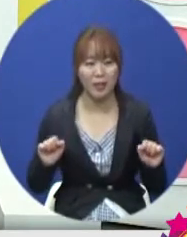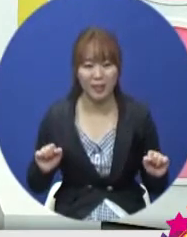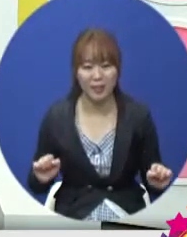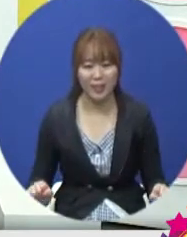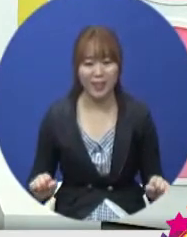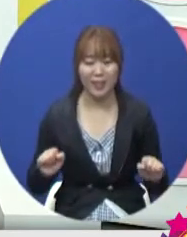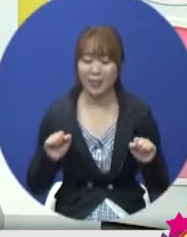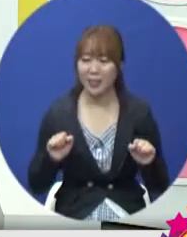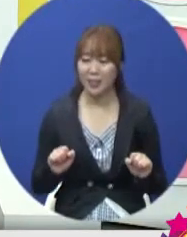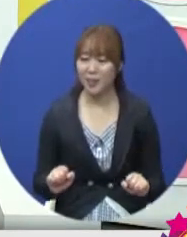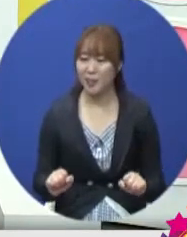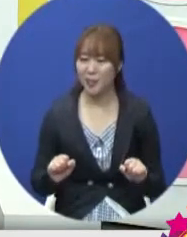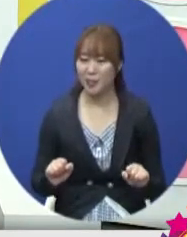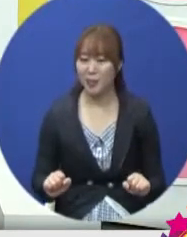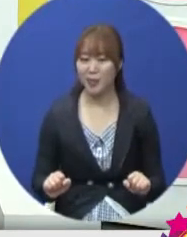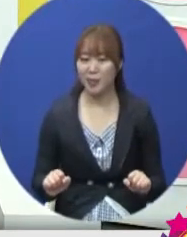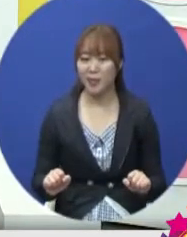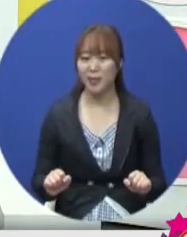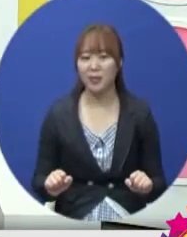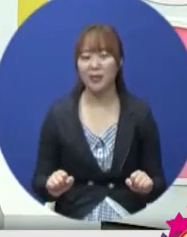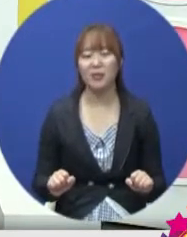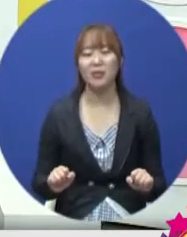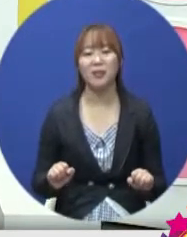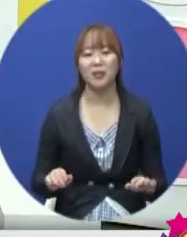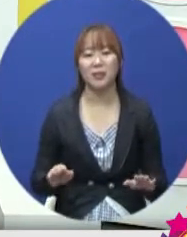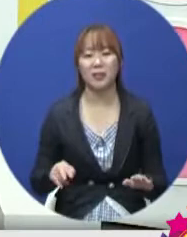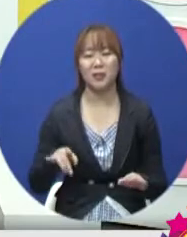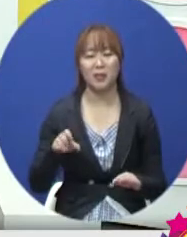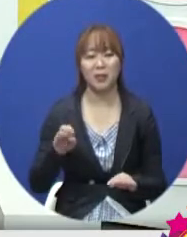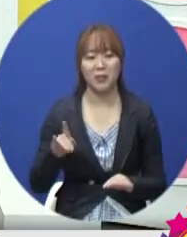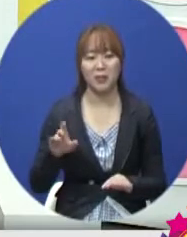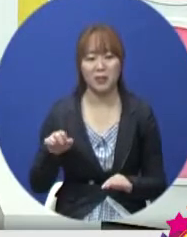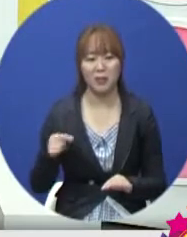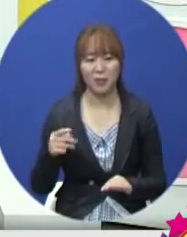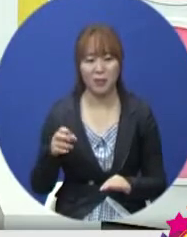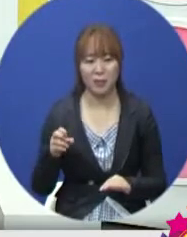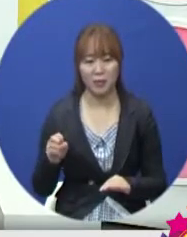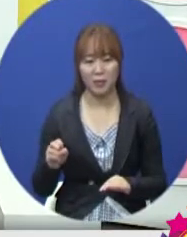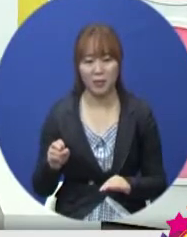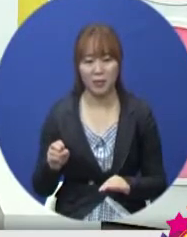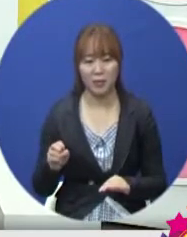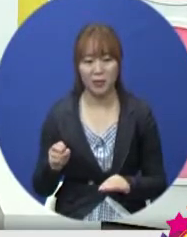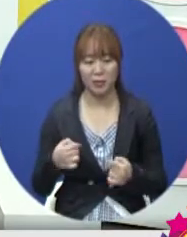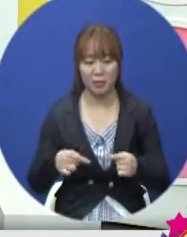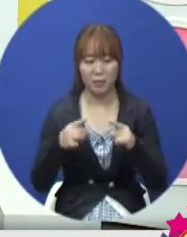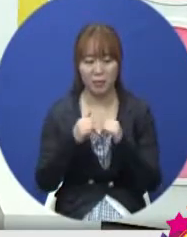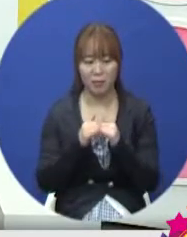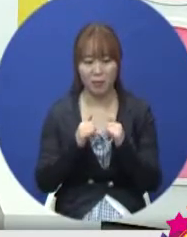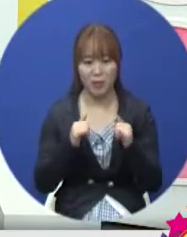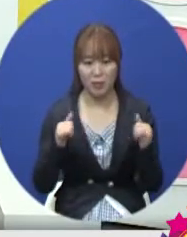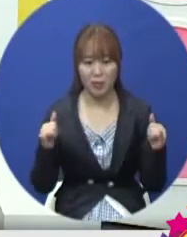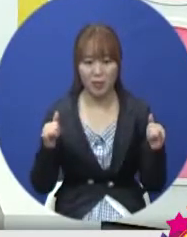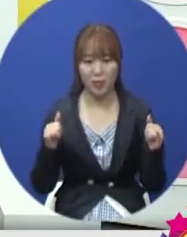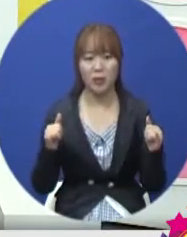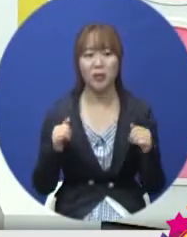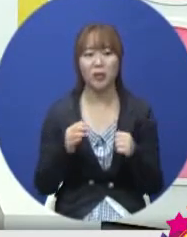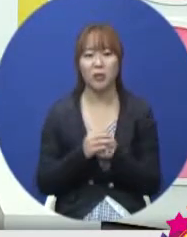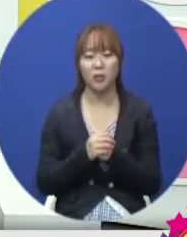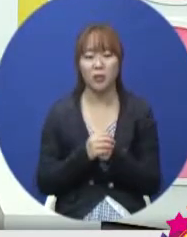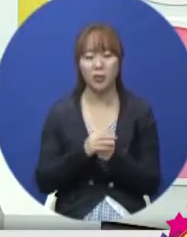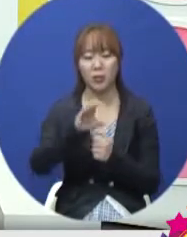여보세요. 여보세요. 네, 저희 지금 생방송으로 진행을 하고 있습니다. 네. 네, 참여하시고자 하시는